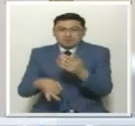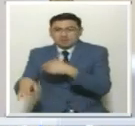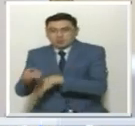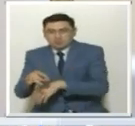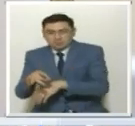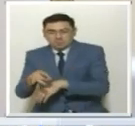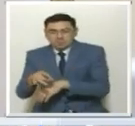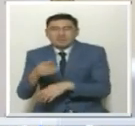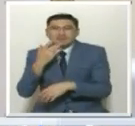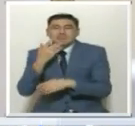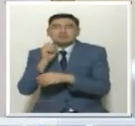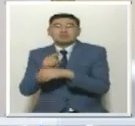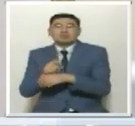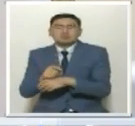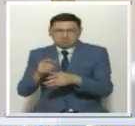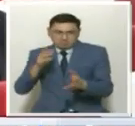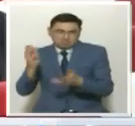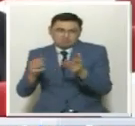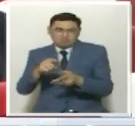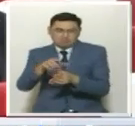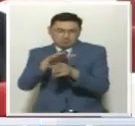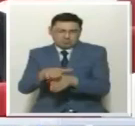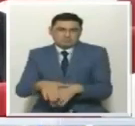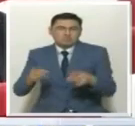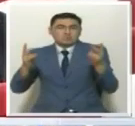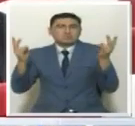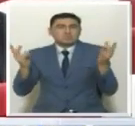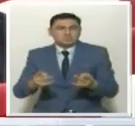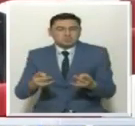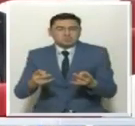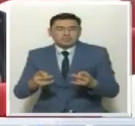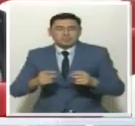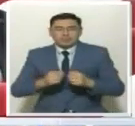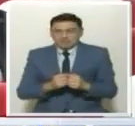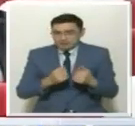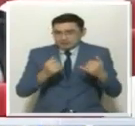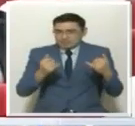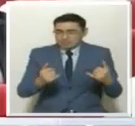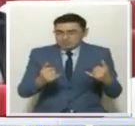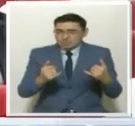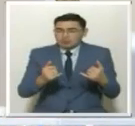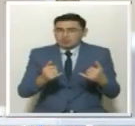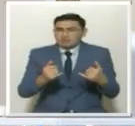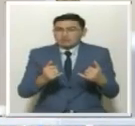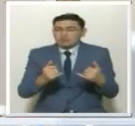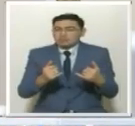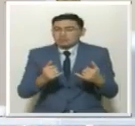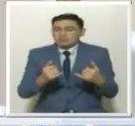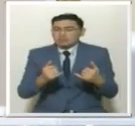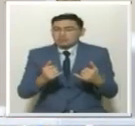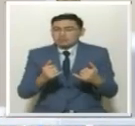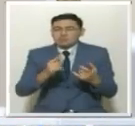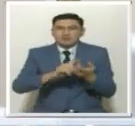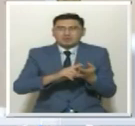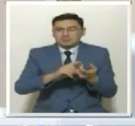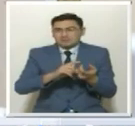тапсырамын. Бұрындары кәсіпкерлік басқармасы ғана осы мәселемен